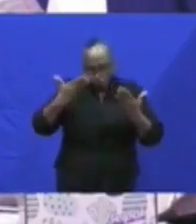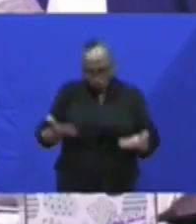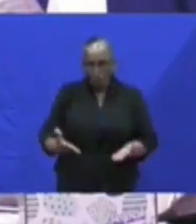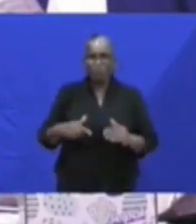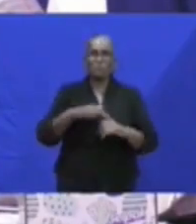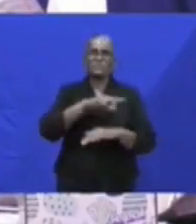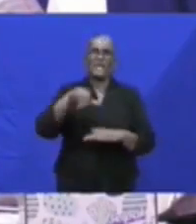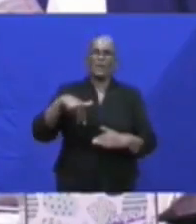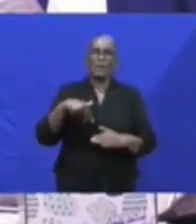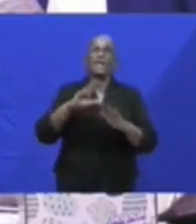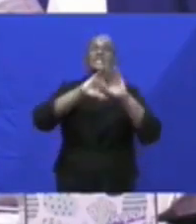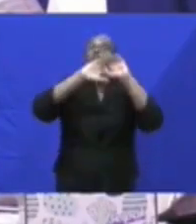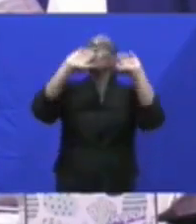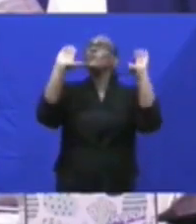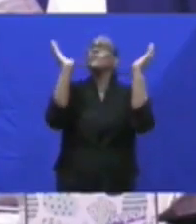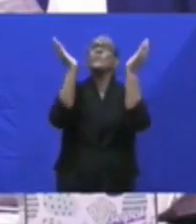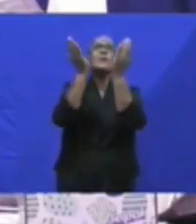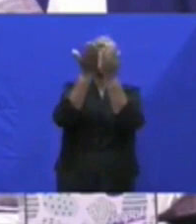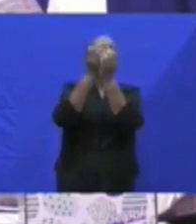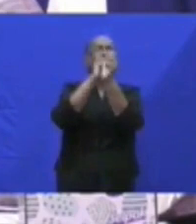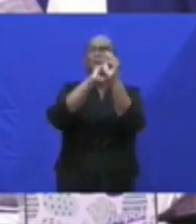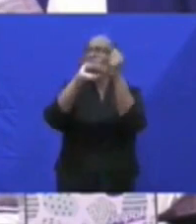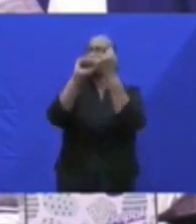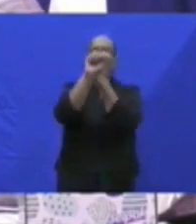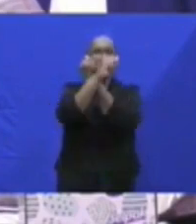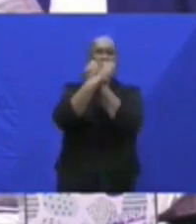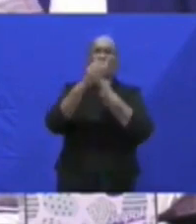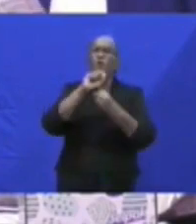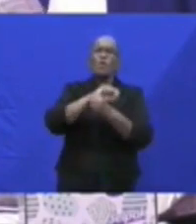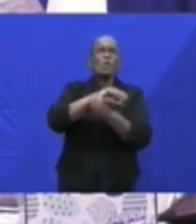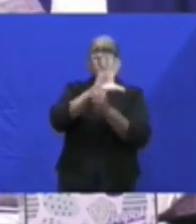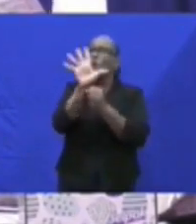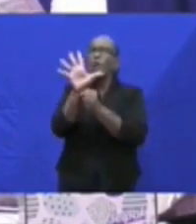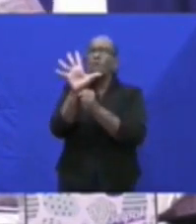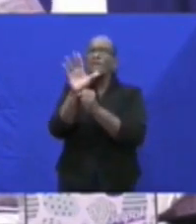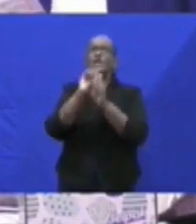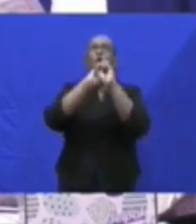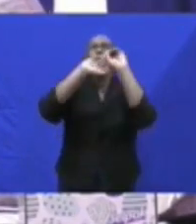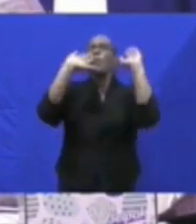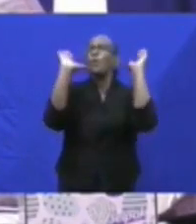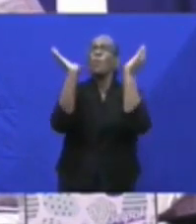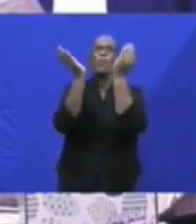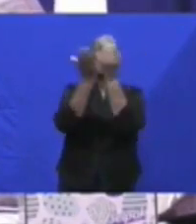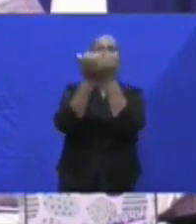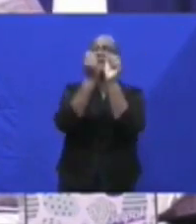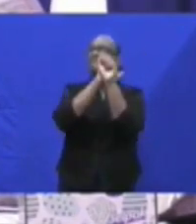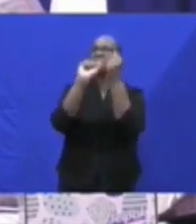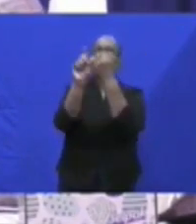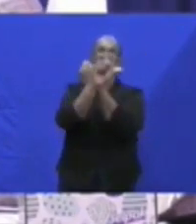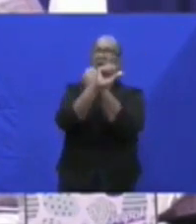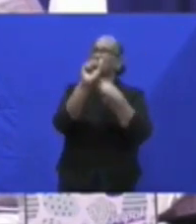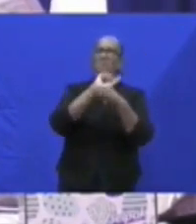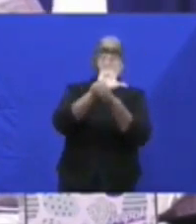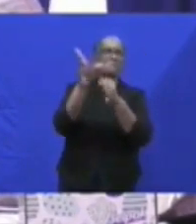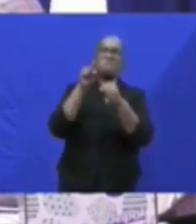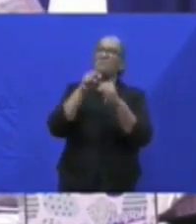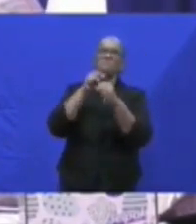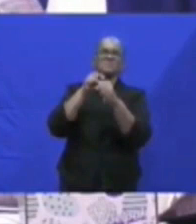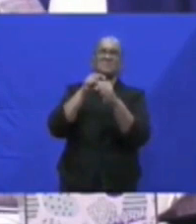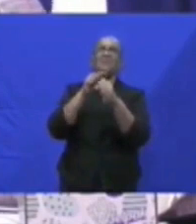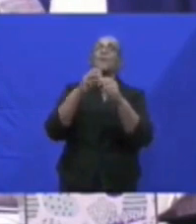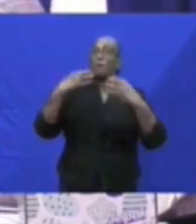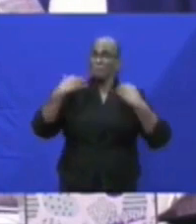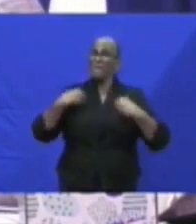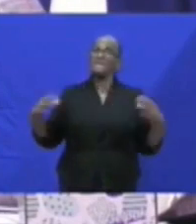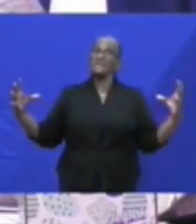De wereld is aan het veranderen. COVID heeft de wereld veranderd. Maar dat wil niet zeggen dat wij als mensen met